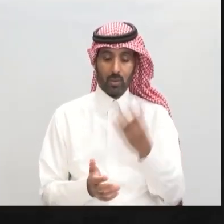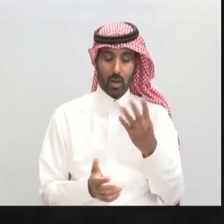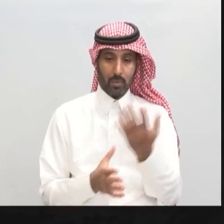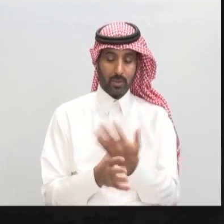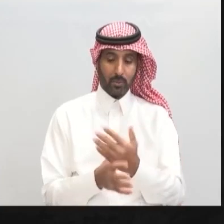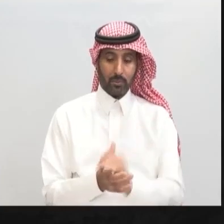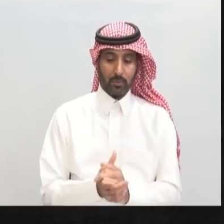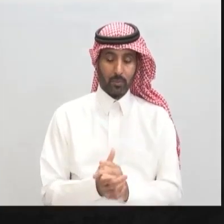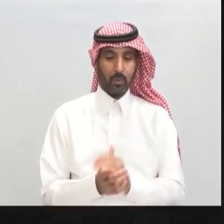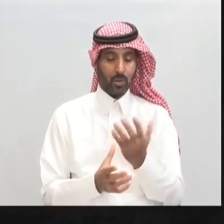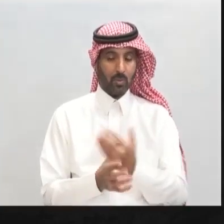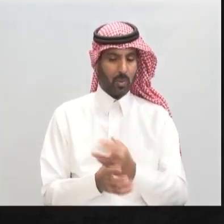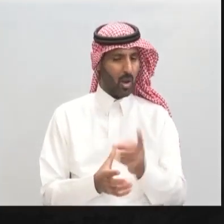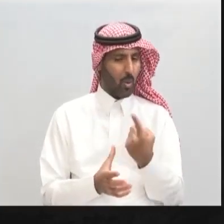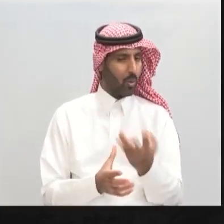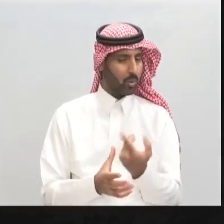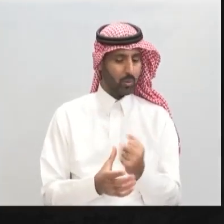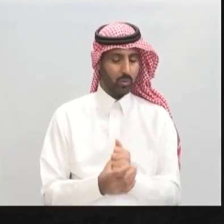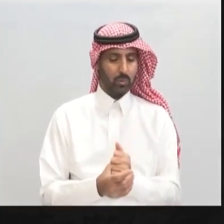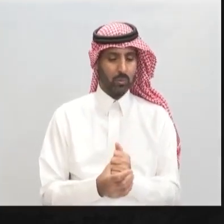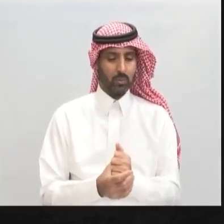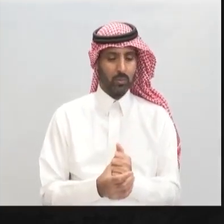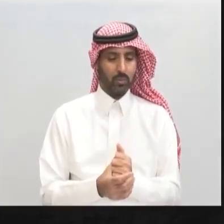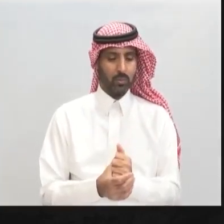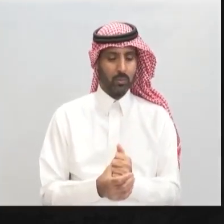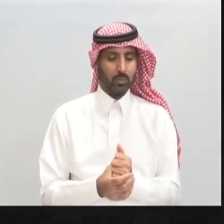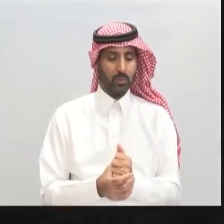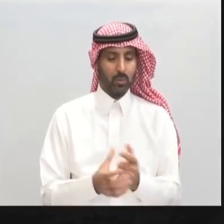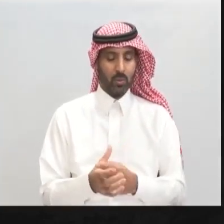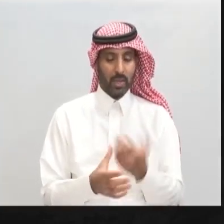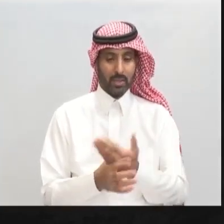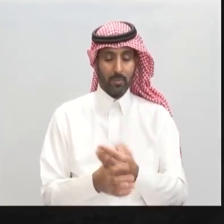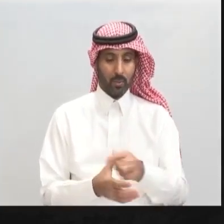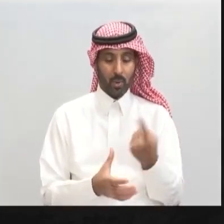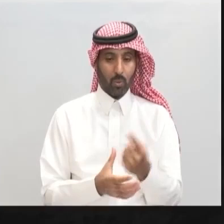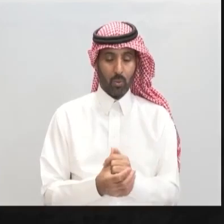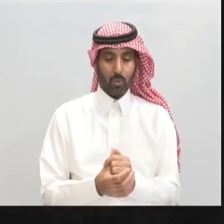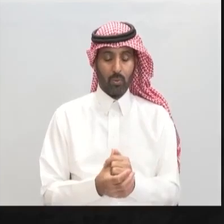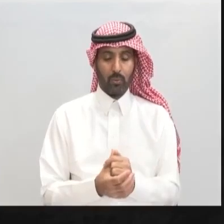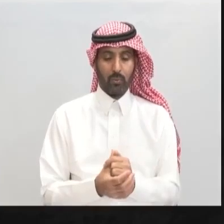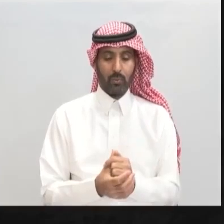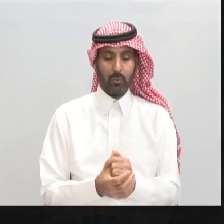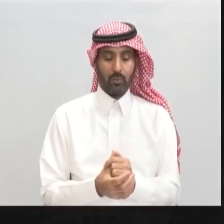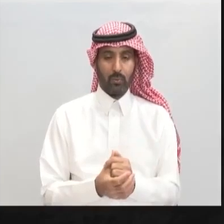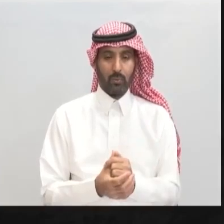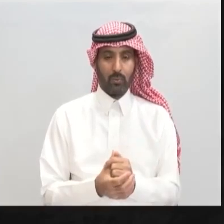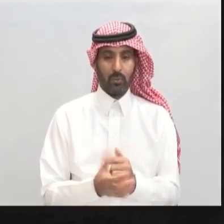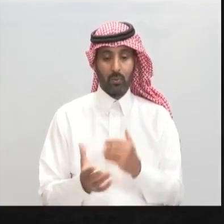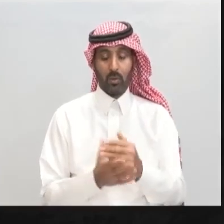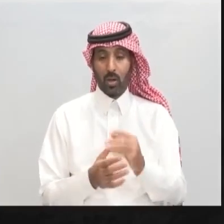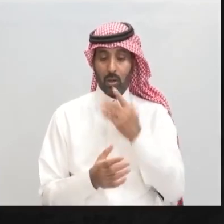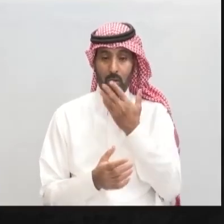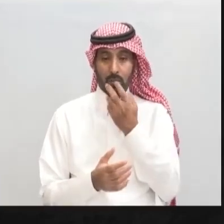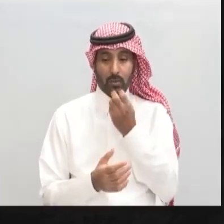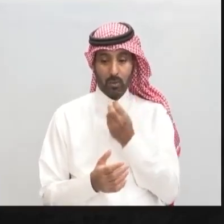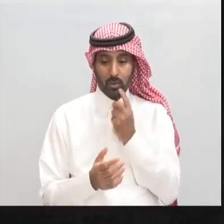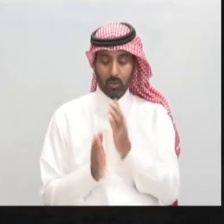اسباب ما السبب الاول ماذا ذكرنا من تلكم الاسباب السبب الاول ما هو احسنتم ذكرنا السبب الاول ان القران